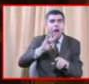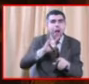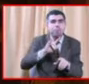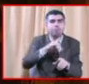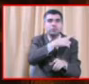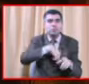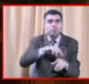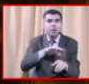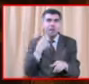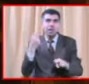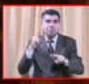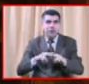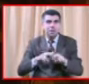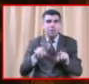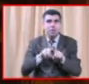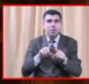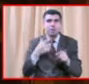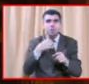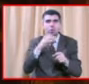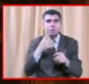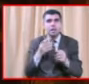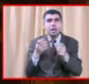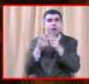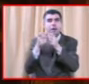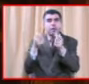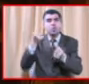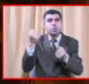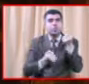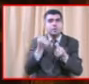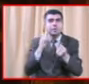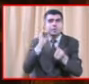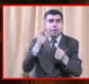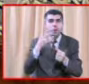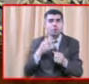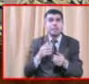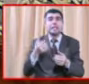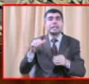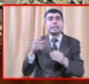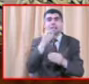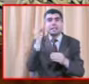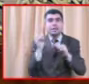الجثث في الشاحنات ديال العزبال. شكرا السيد النائب.